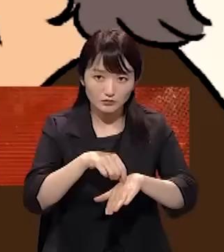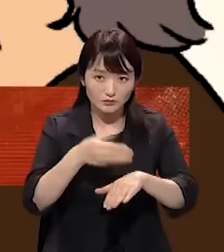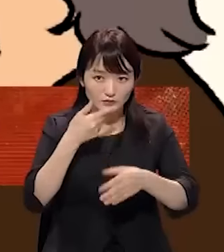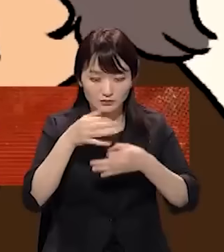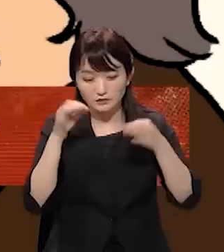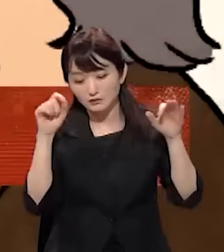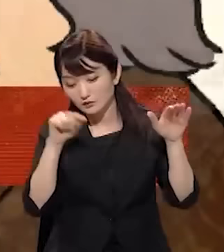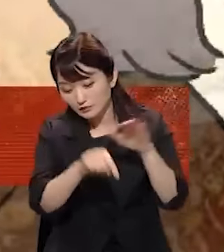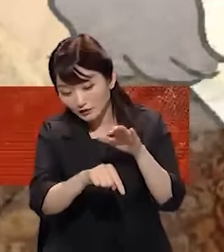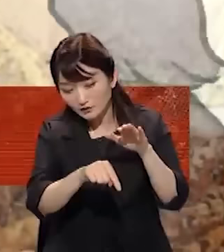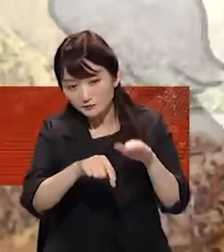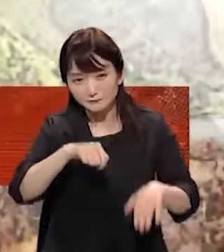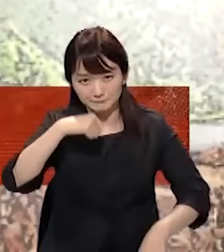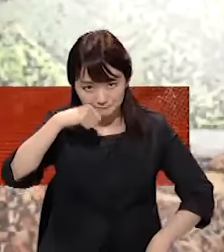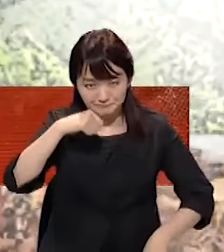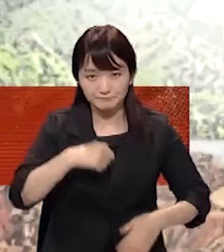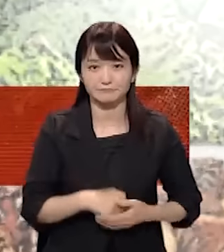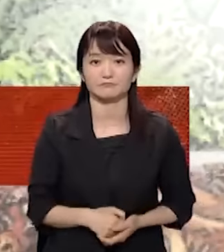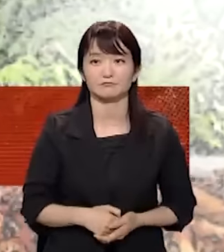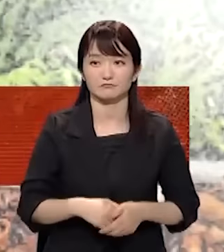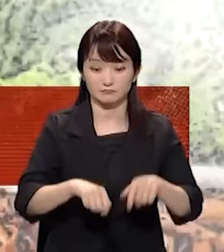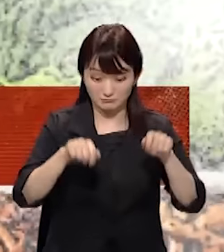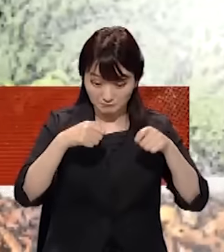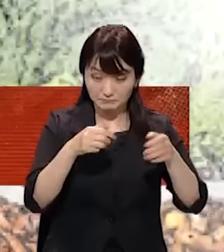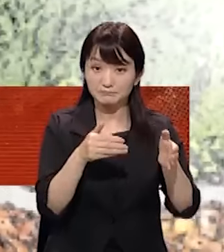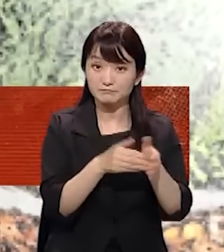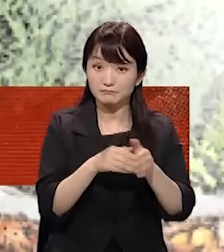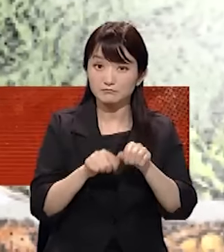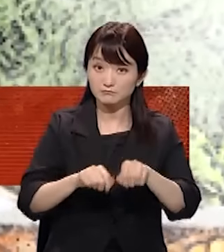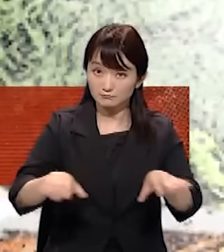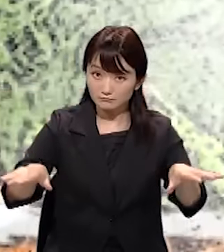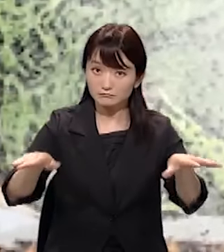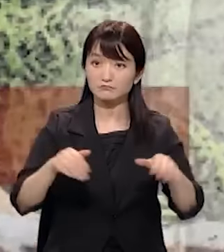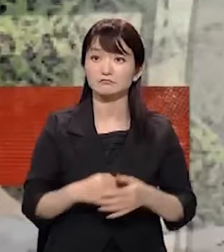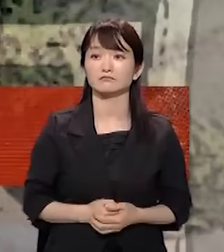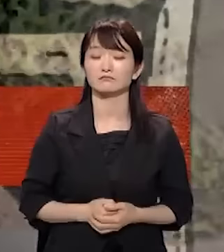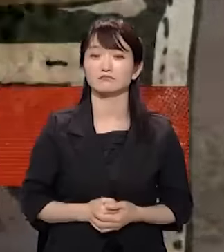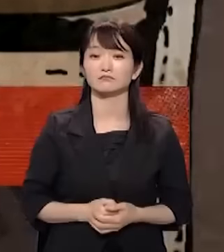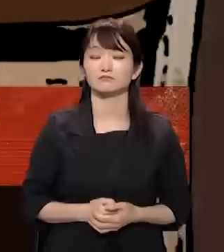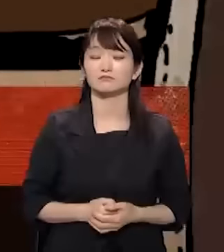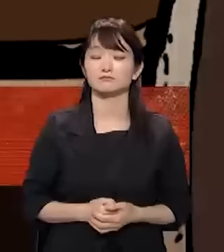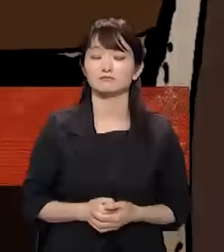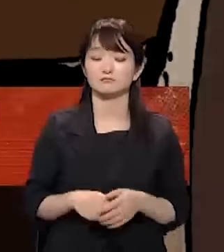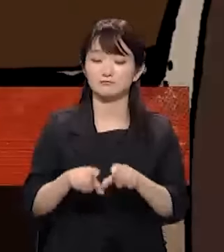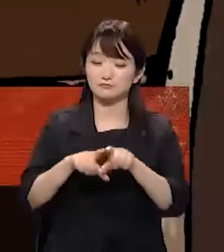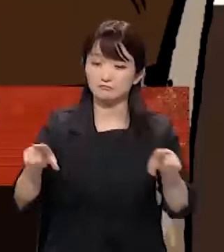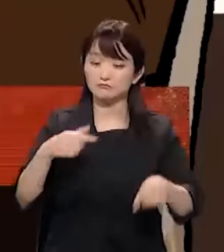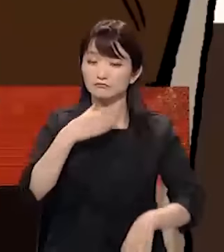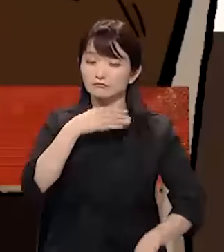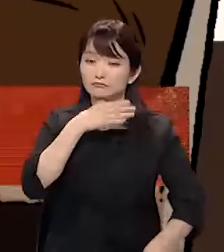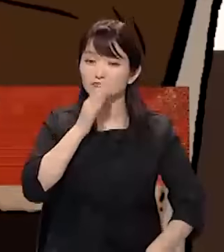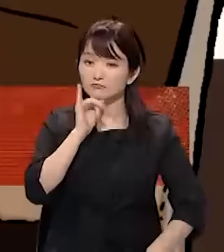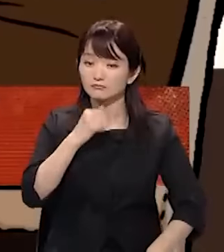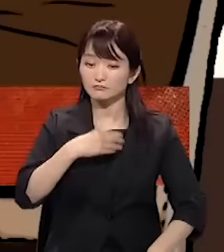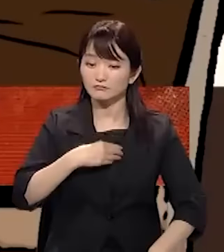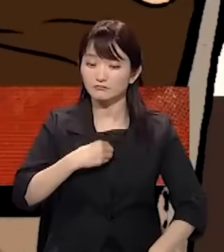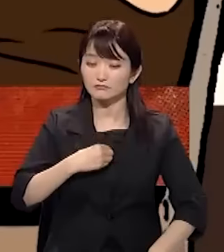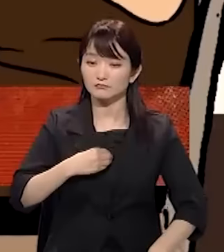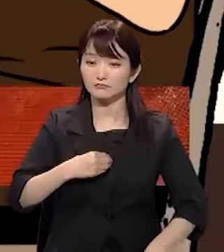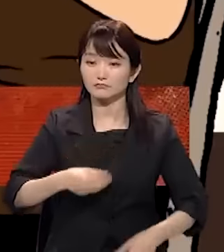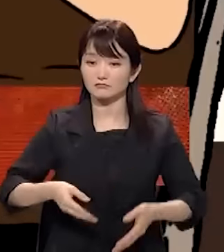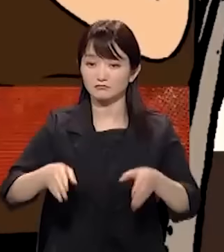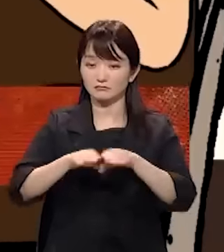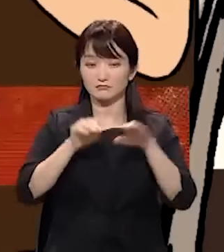맞아서 식사를 다 같이 하셨답니다 그렇게 식사를 마치고 다 흩어져서 평소에 뭐 노인 복지관으로 다니 자주 다니시는 분들은 노인 복지관으로 또